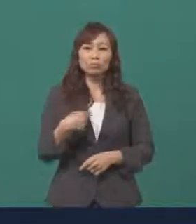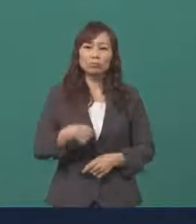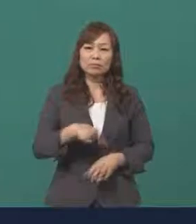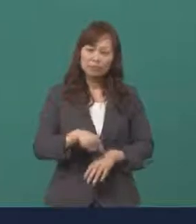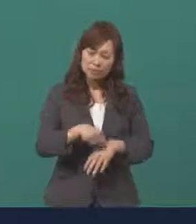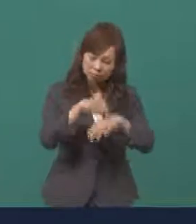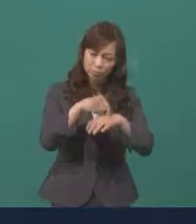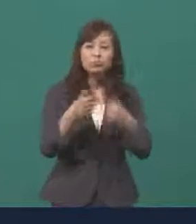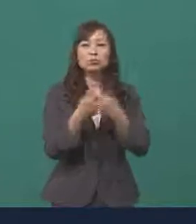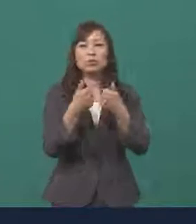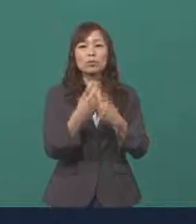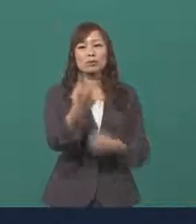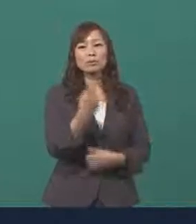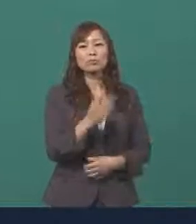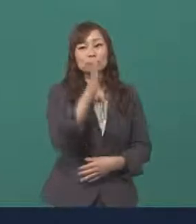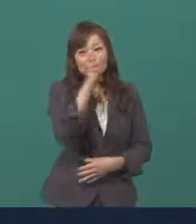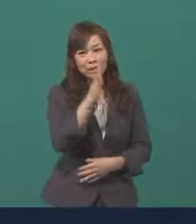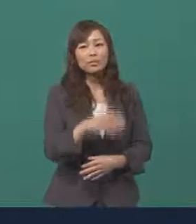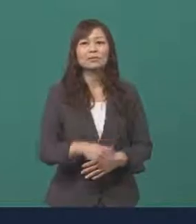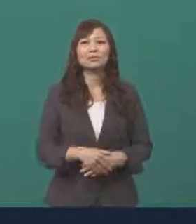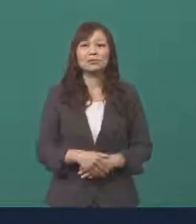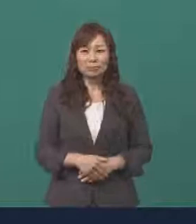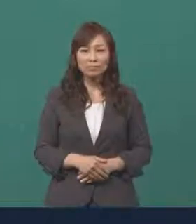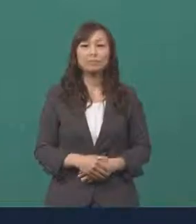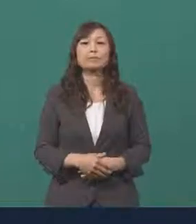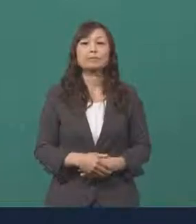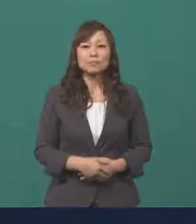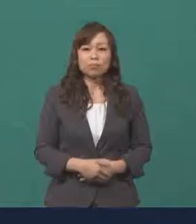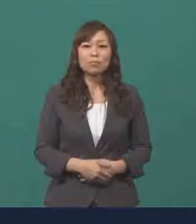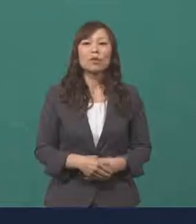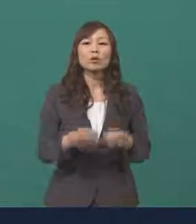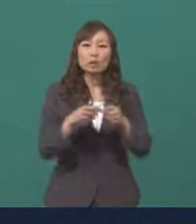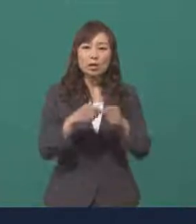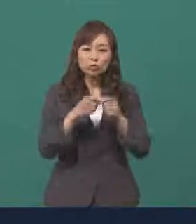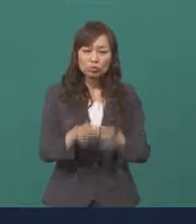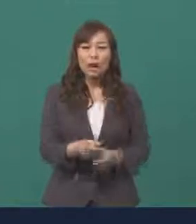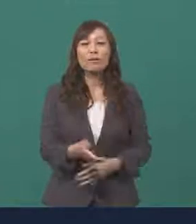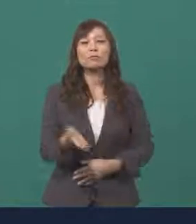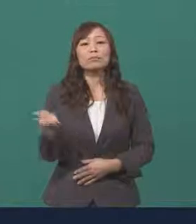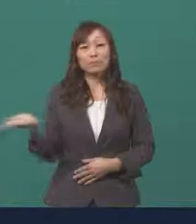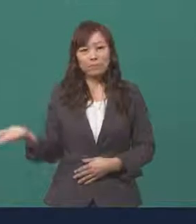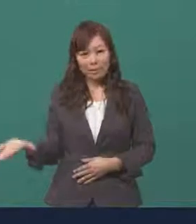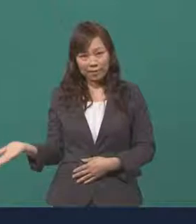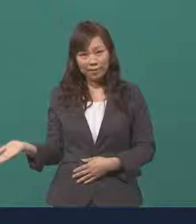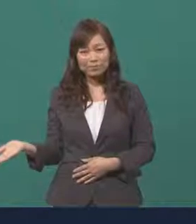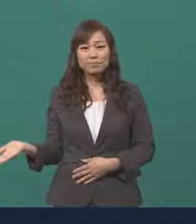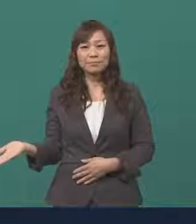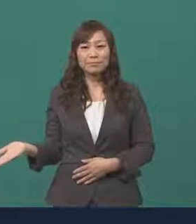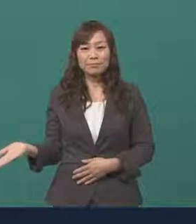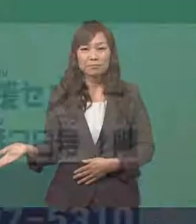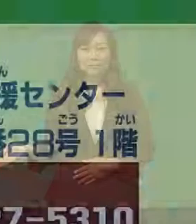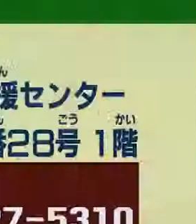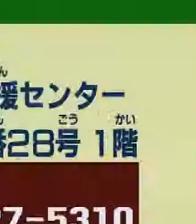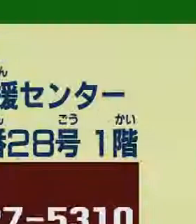できます。お気軽にご相談ください。詳しくはご覧のところまで。